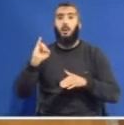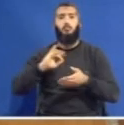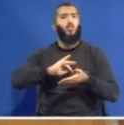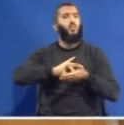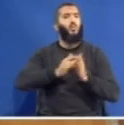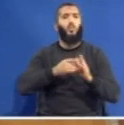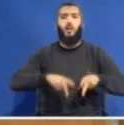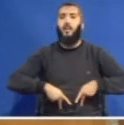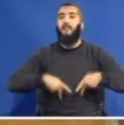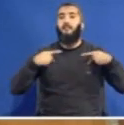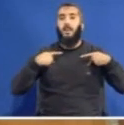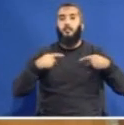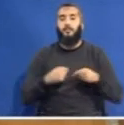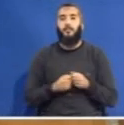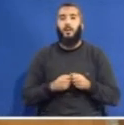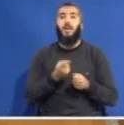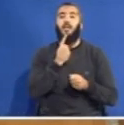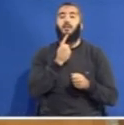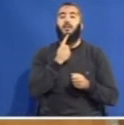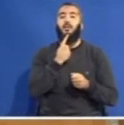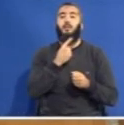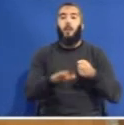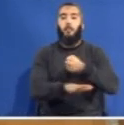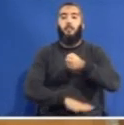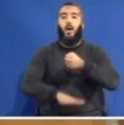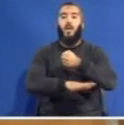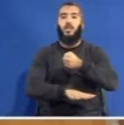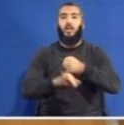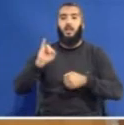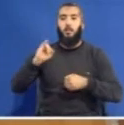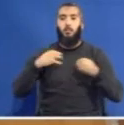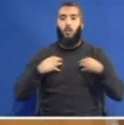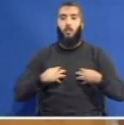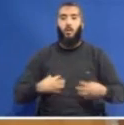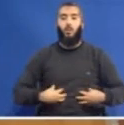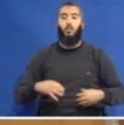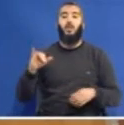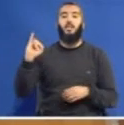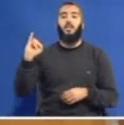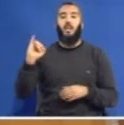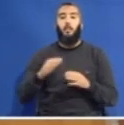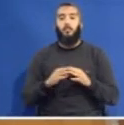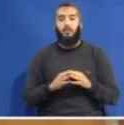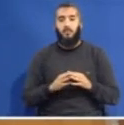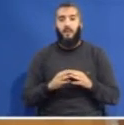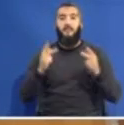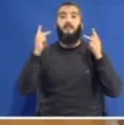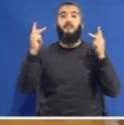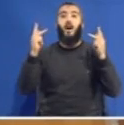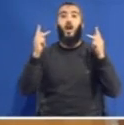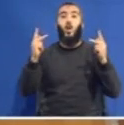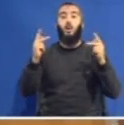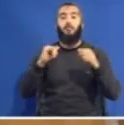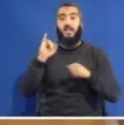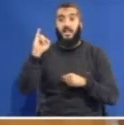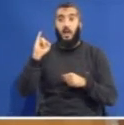معنى ذلك أن قواعد الإسلام وأخلاق الإسلام والقيم التي أمر بها